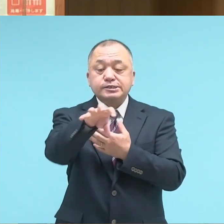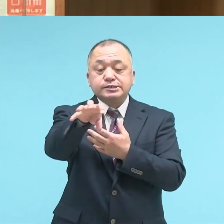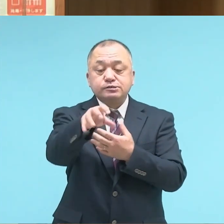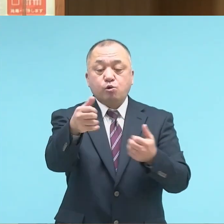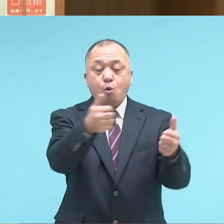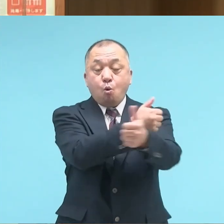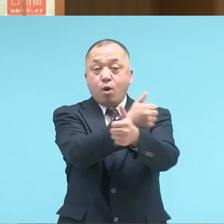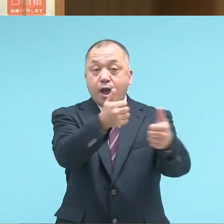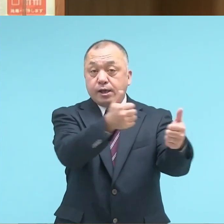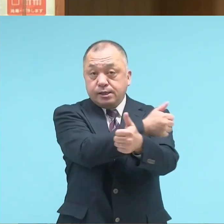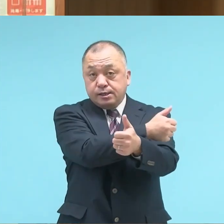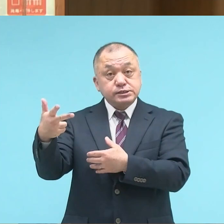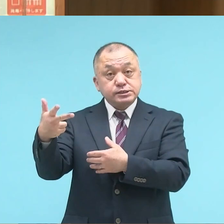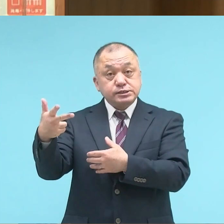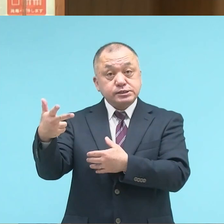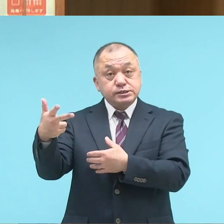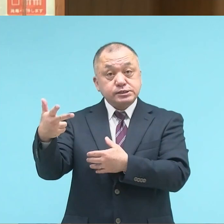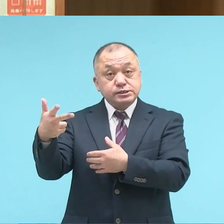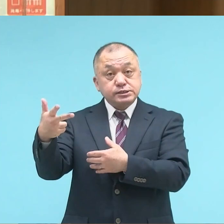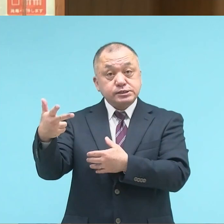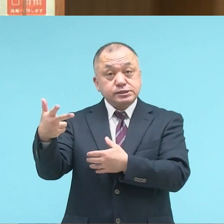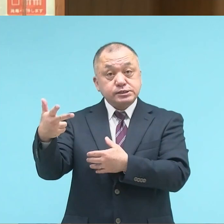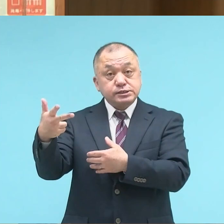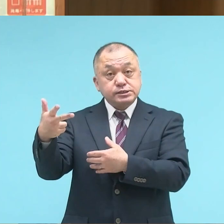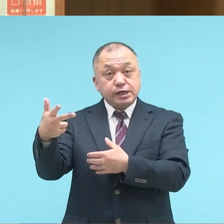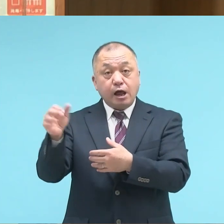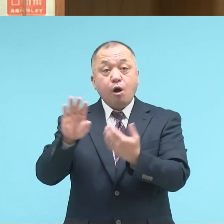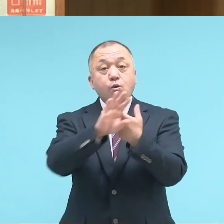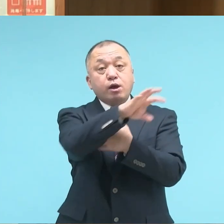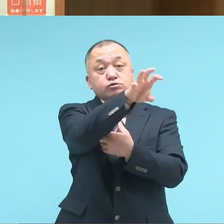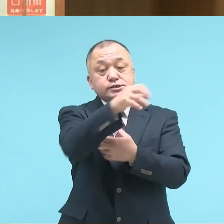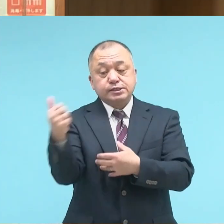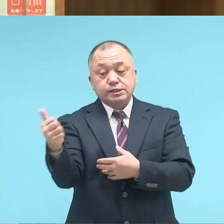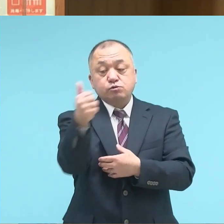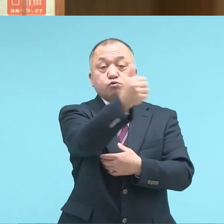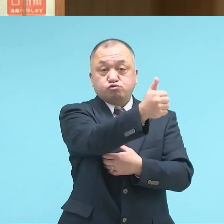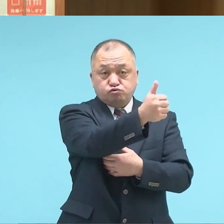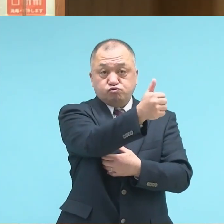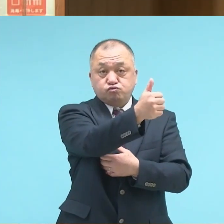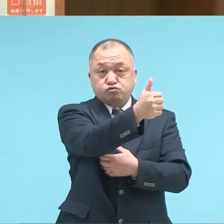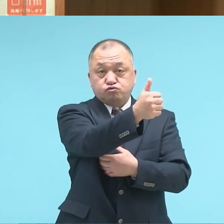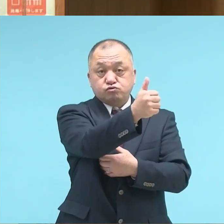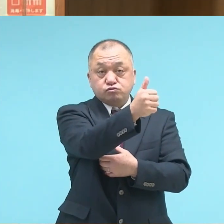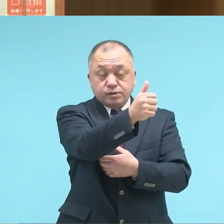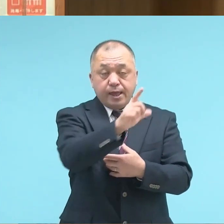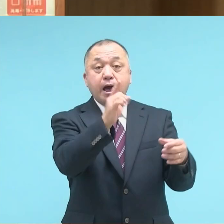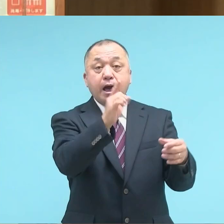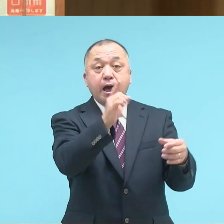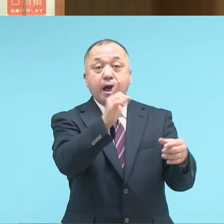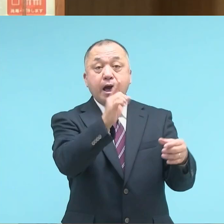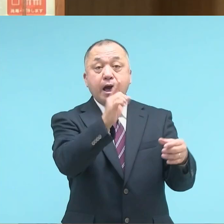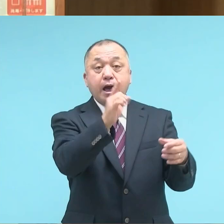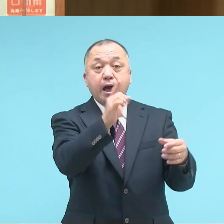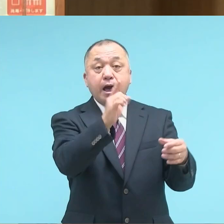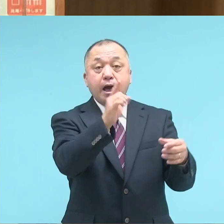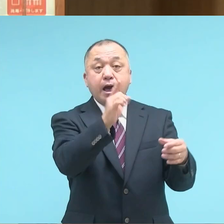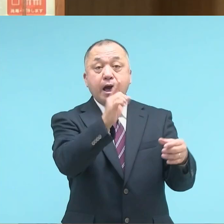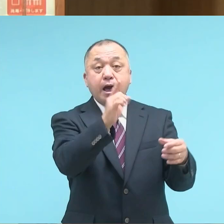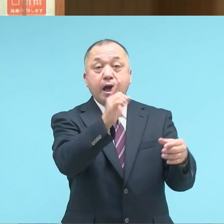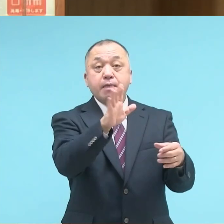来、例えば旭川市から他の地域に移動することによって感染拡大が非常に顕著に見られる